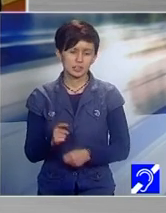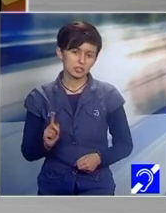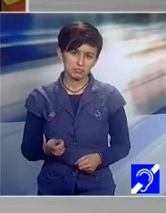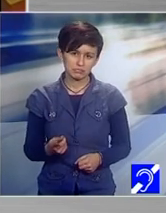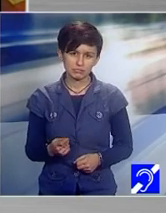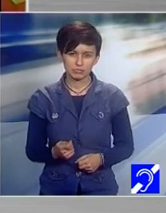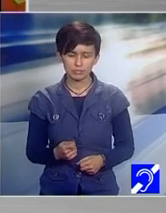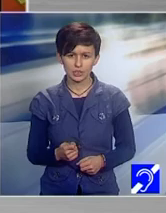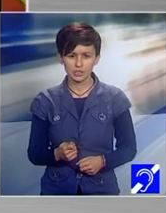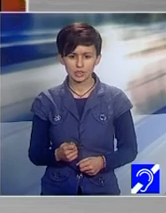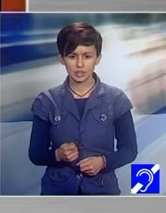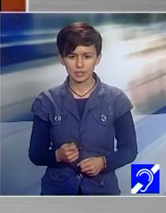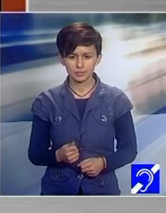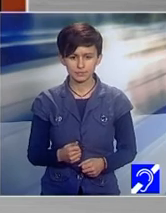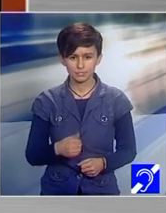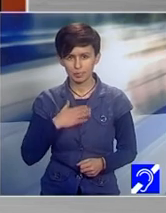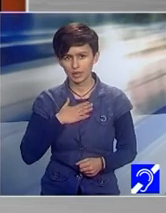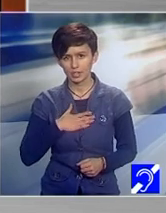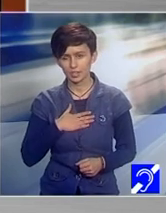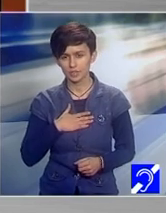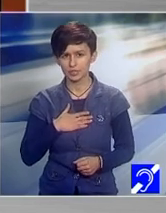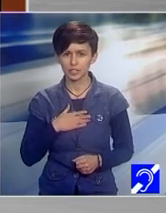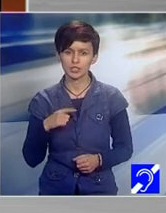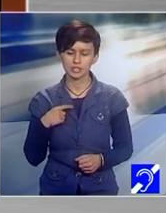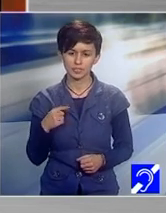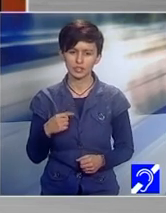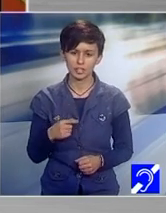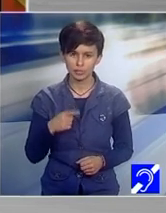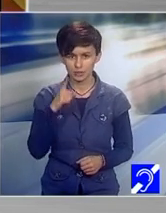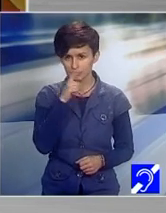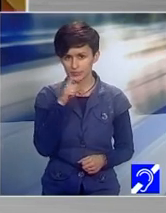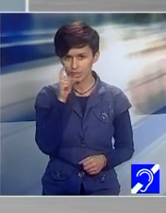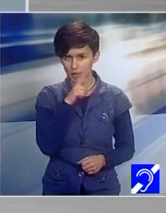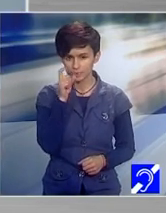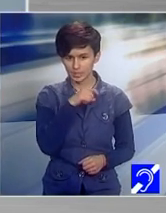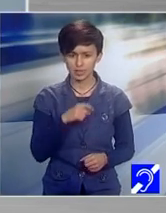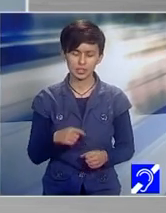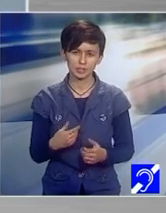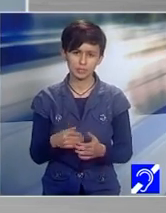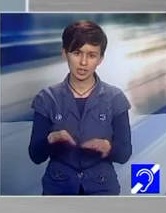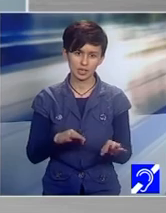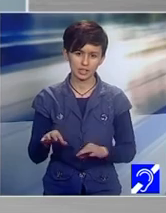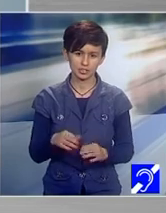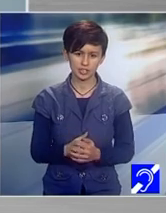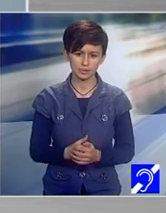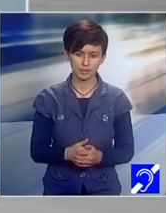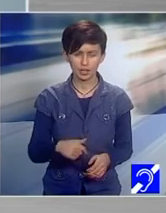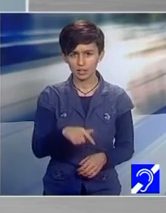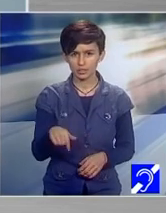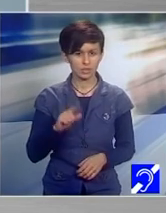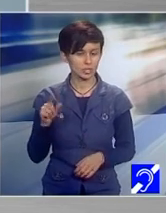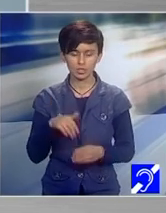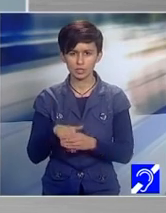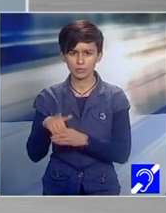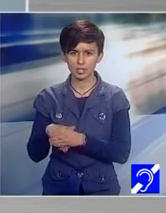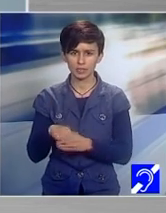mizează pe absenteism. Și pentru știi că de ce? S-ar putea să le convină. Și știi de ce? Fiindcă iarăși nu mai votăm omul,